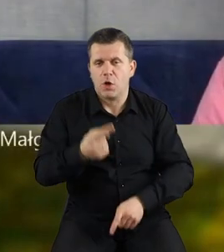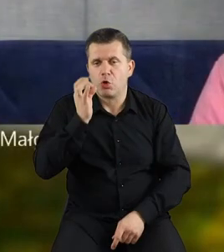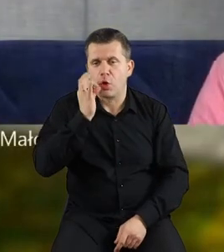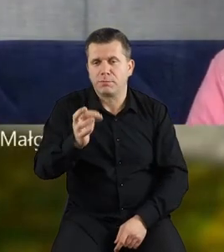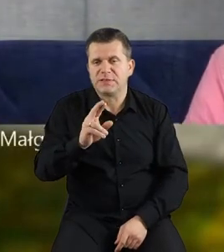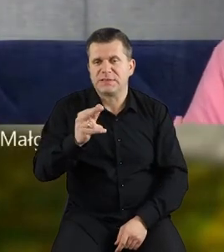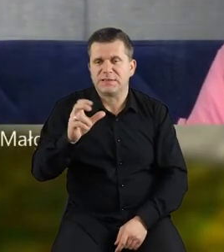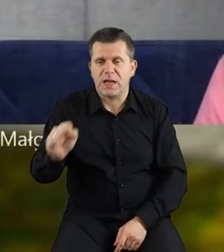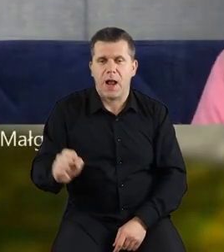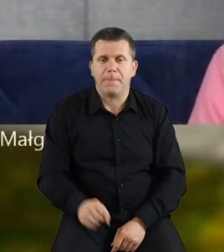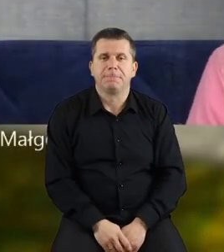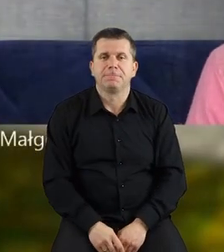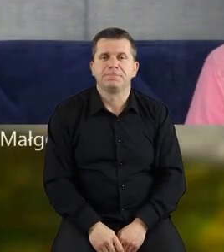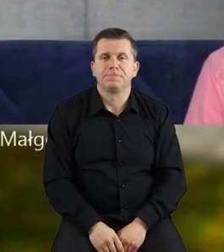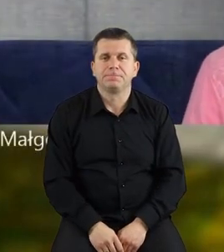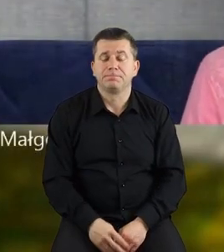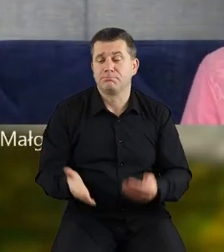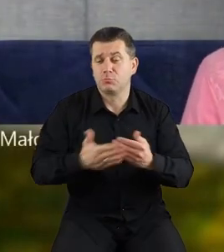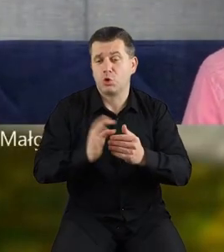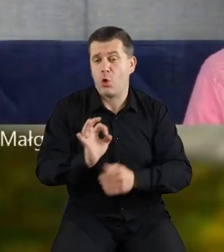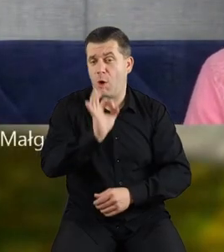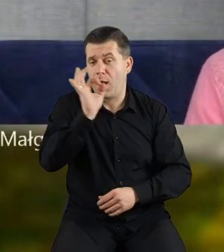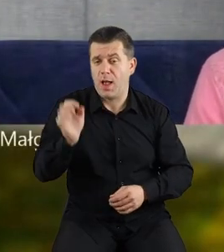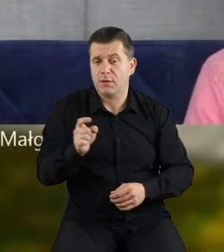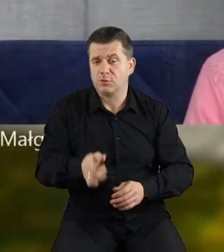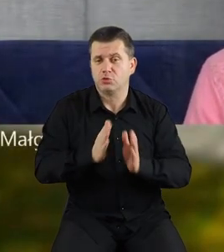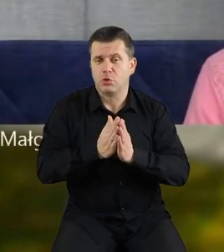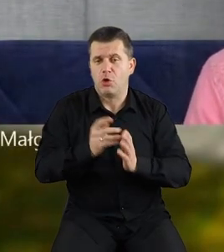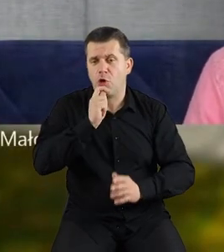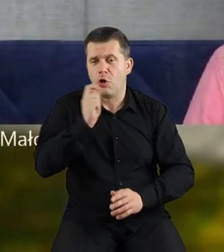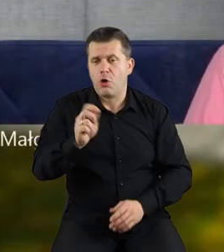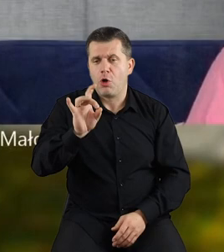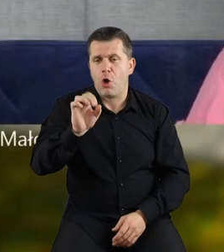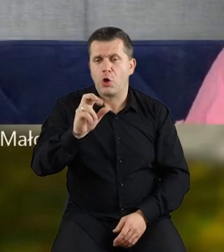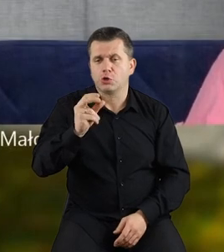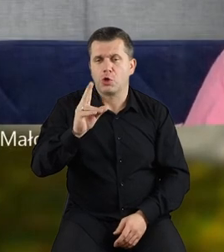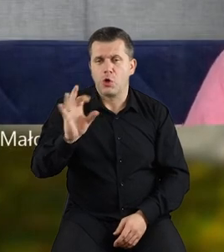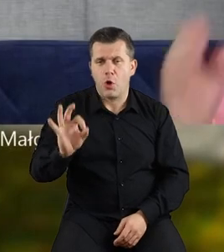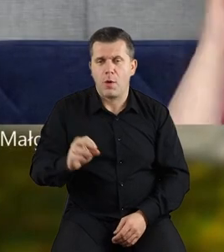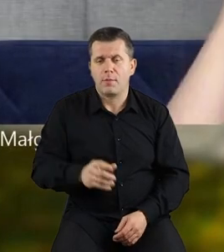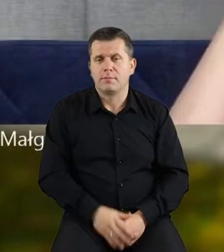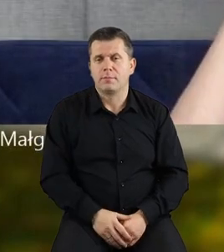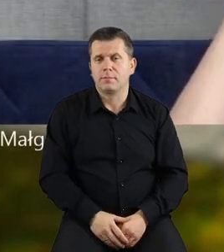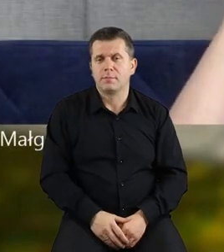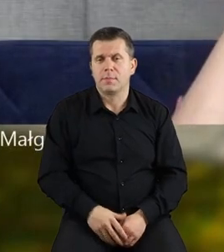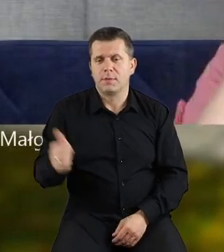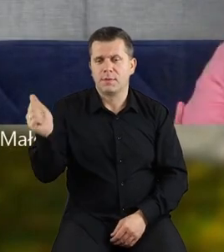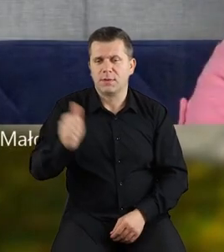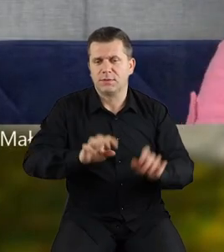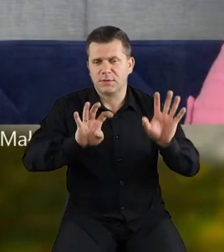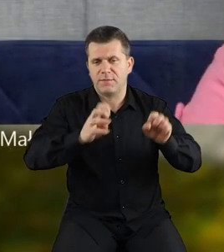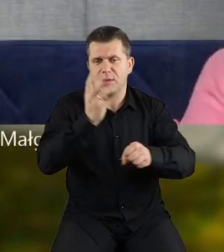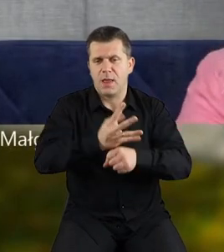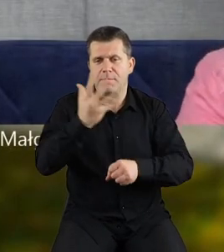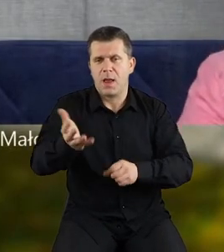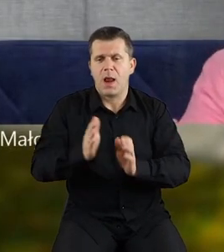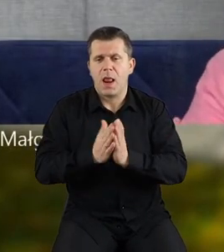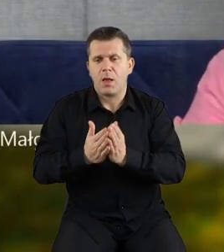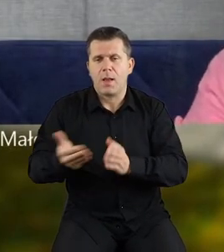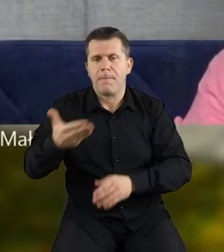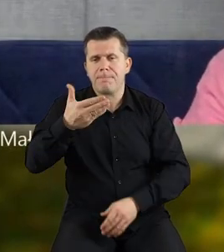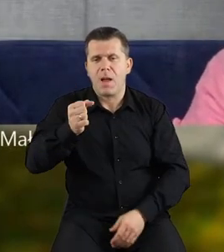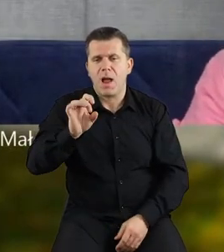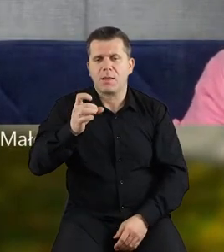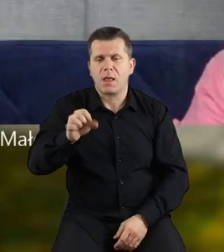Rzeczywiście, Dobrzycka. I przy okazji tej książki, Gorzko, i po lekturze